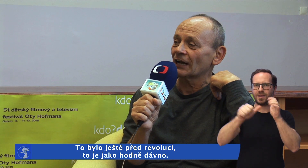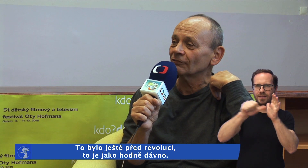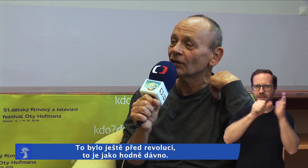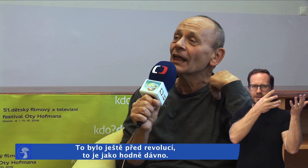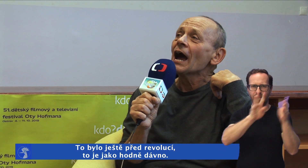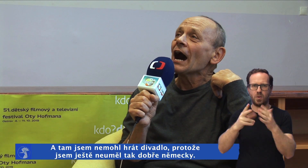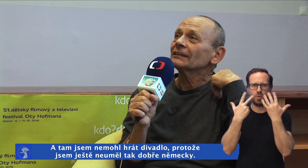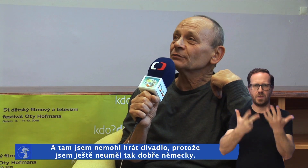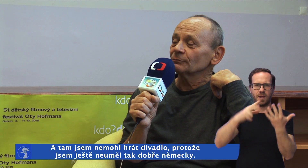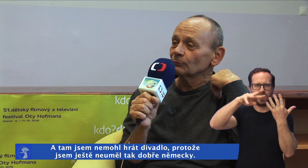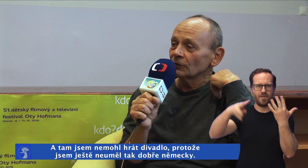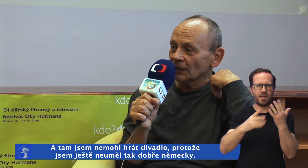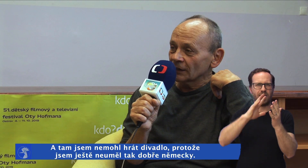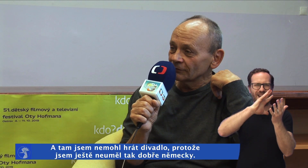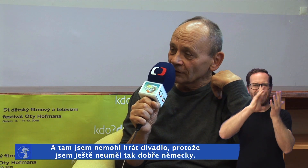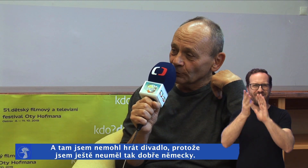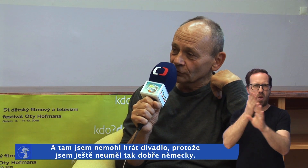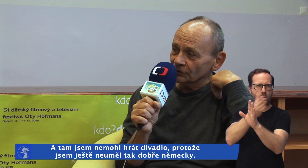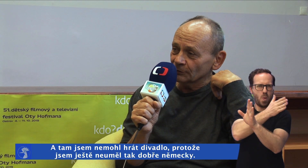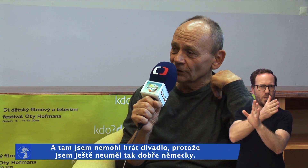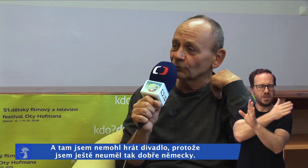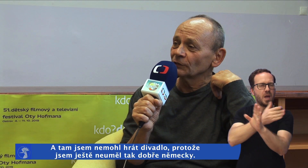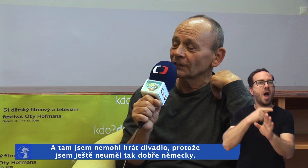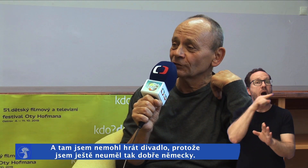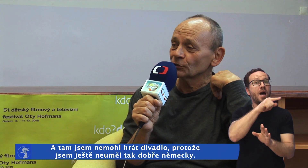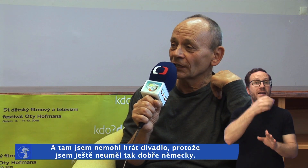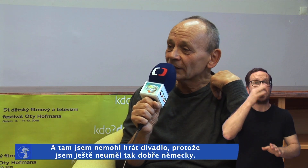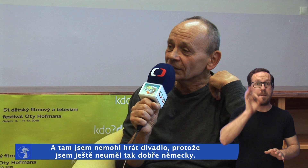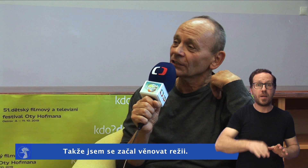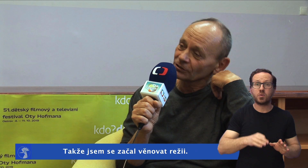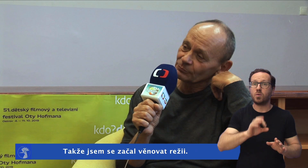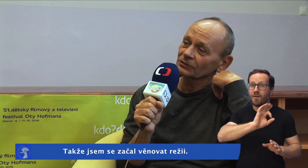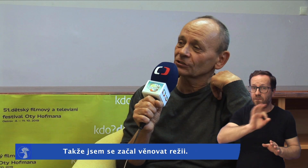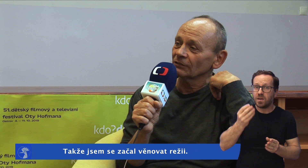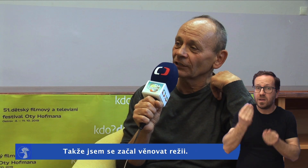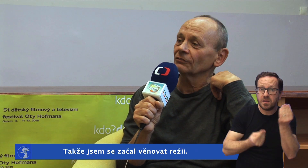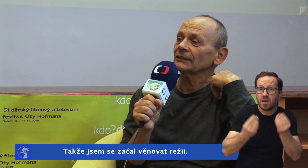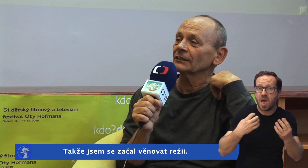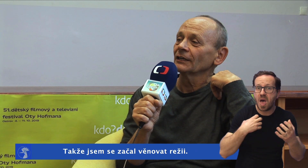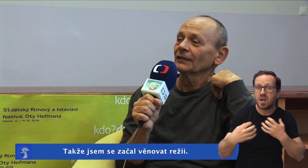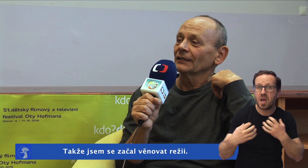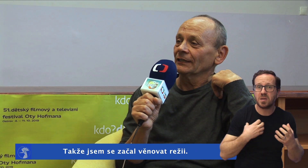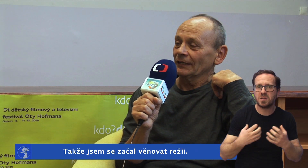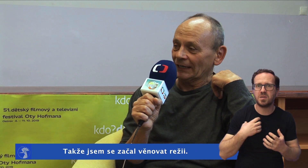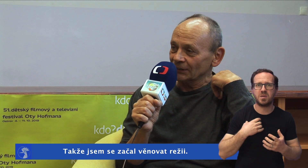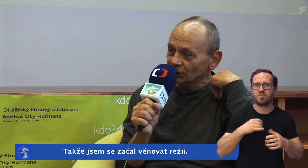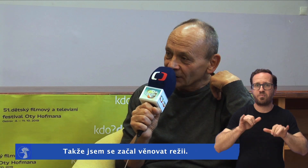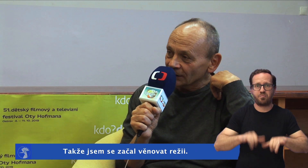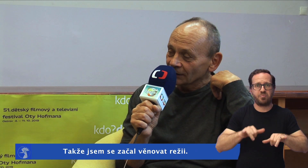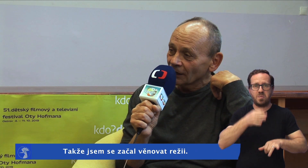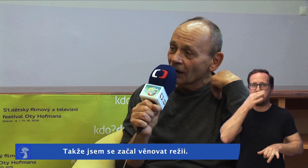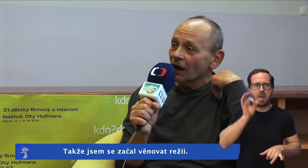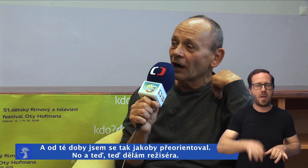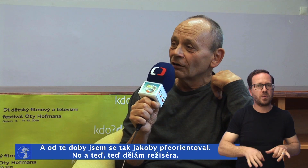hodně dávno, a tam jsem nemohl hrát divadlo, protože jsem ještě neuměl tak dobře německy, takže jsem se začal věnovat